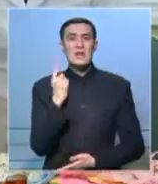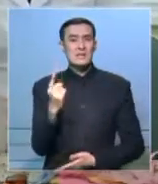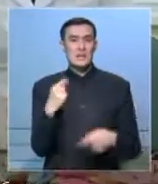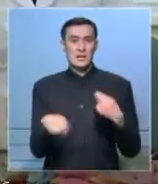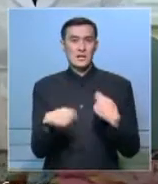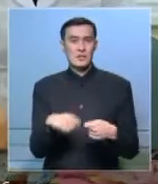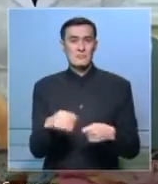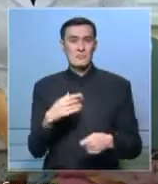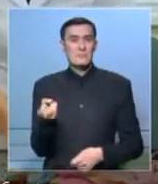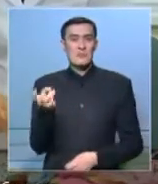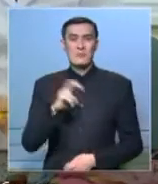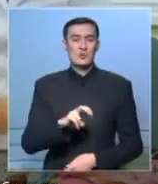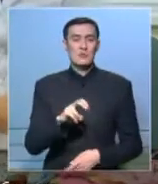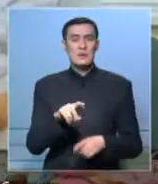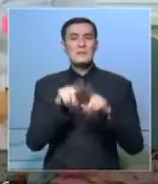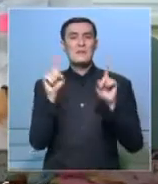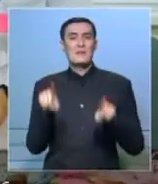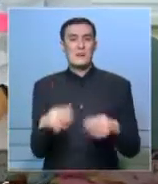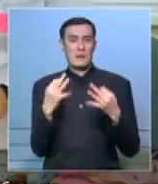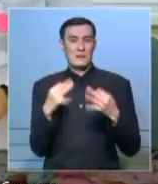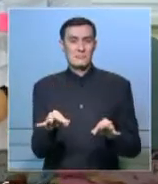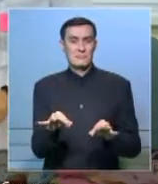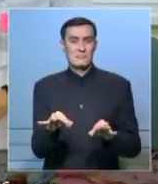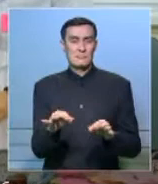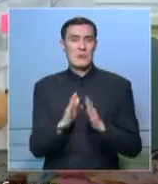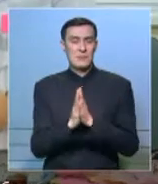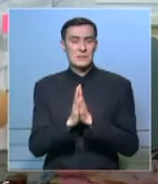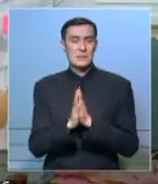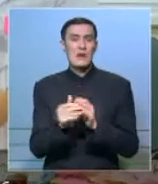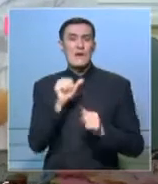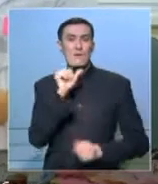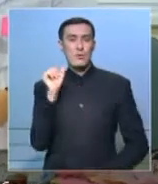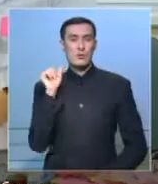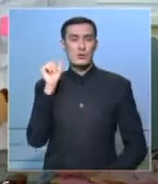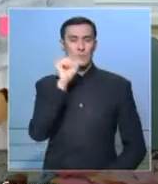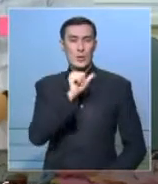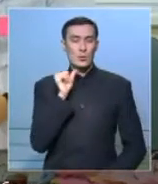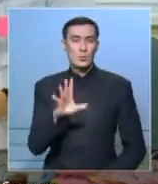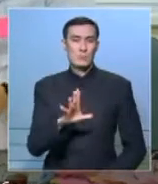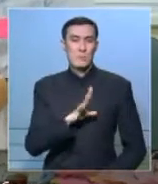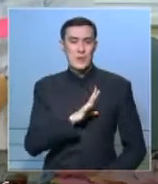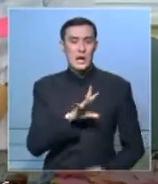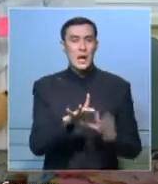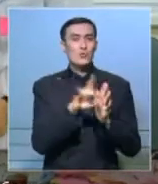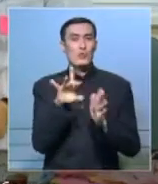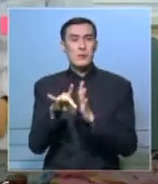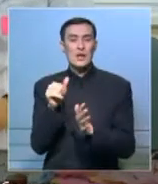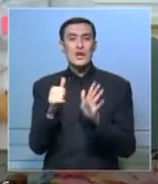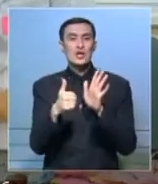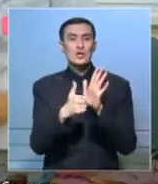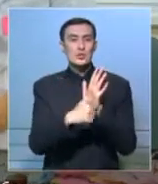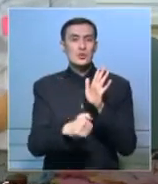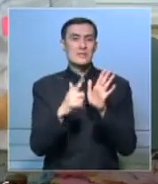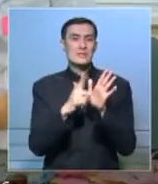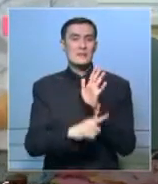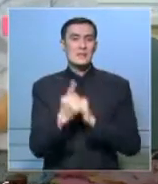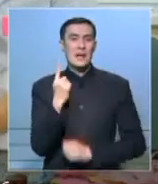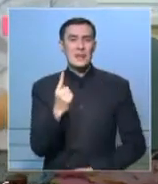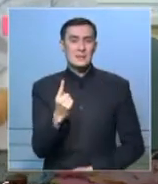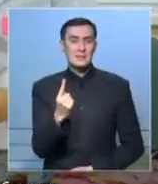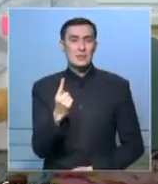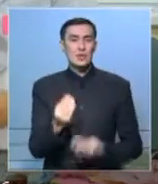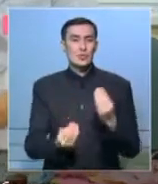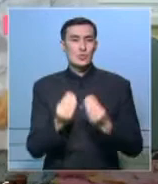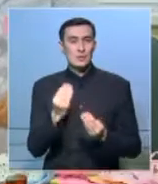торговец не приходил за сертификатом. В прошлом году было отобрано 671